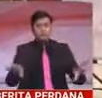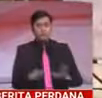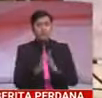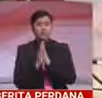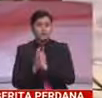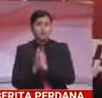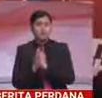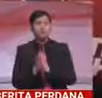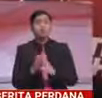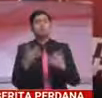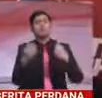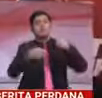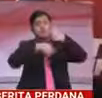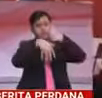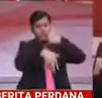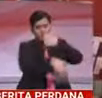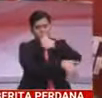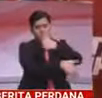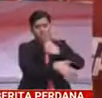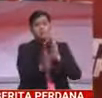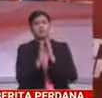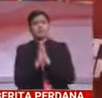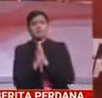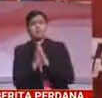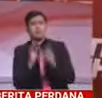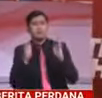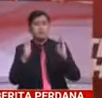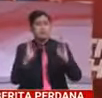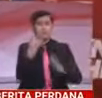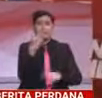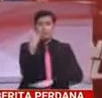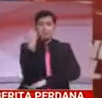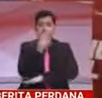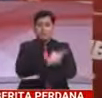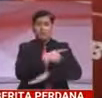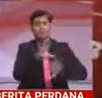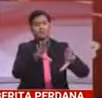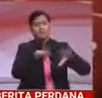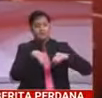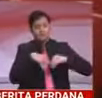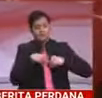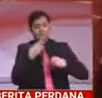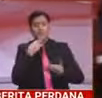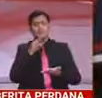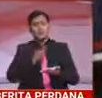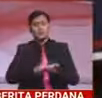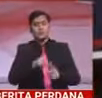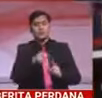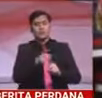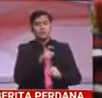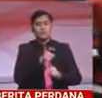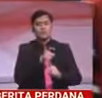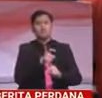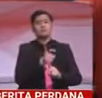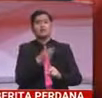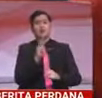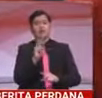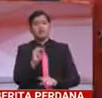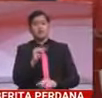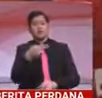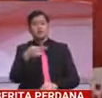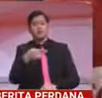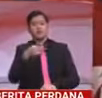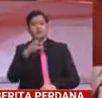kepada Jateng coaster rayuan dalam tempo pada sehari daripada tari menerima surat daripada hese begitupun lembaga efektif